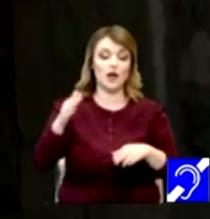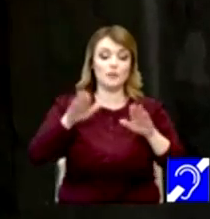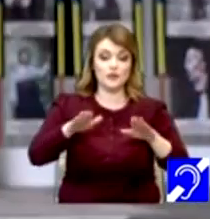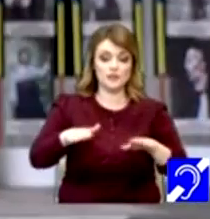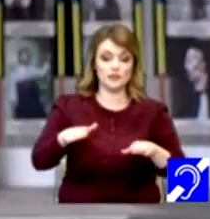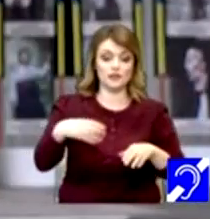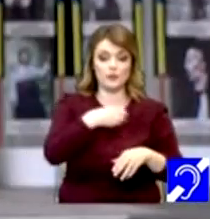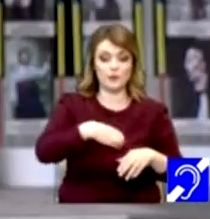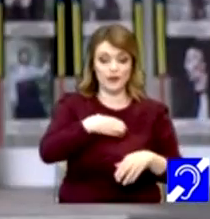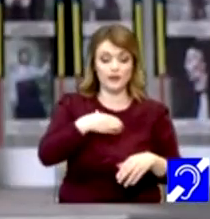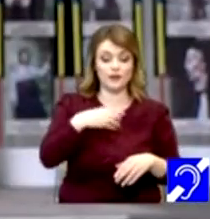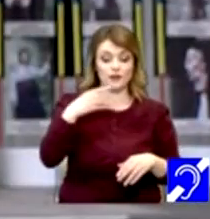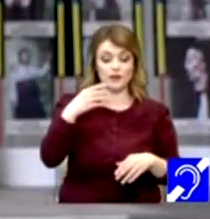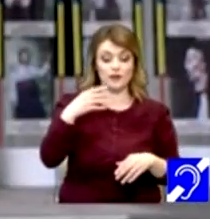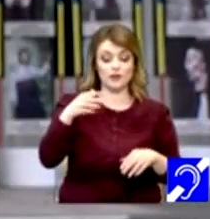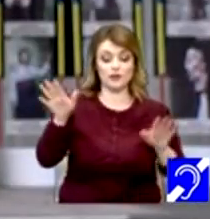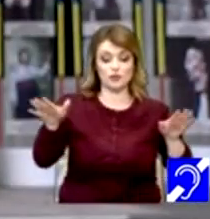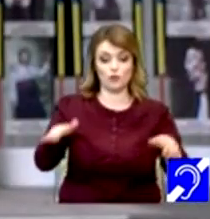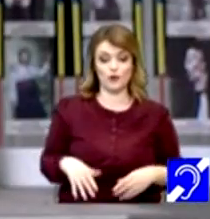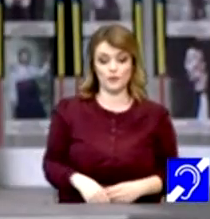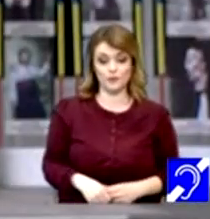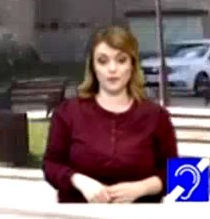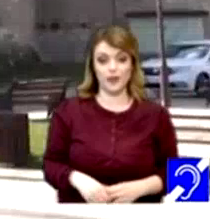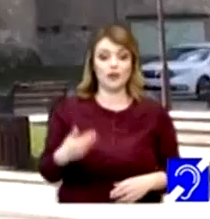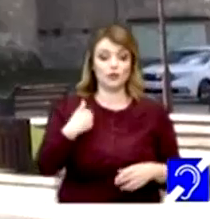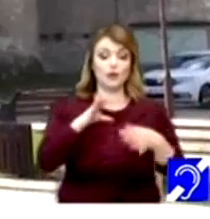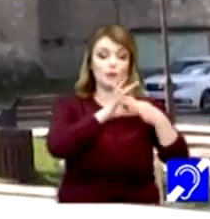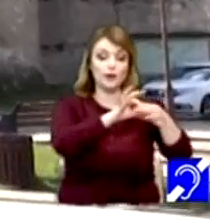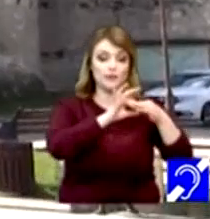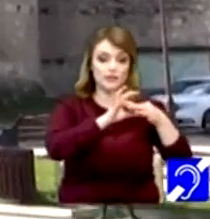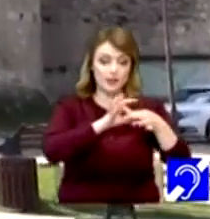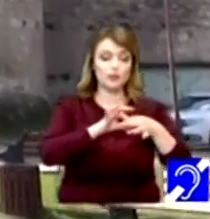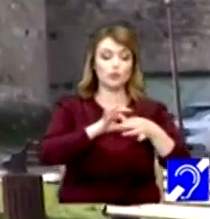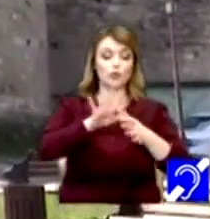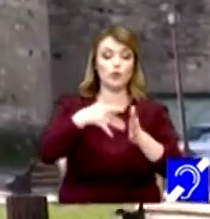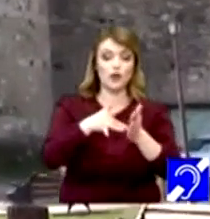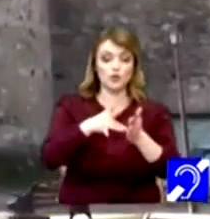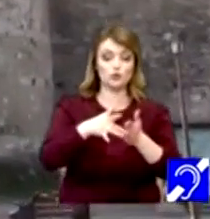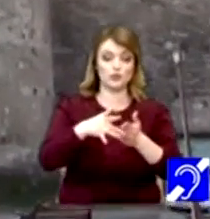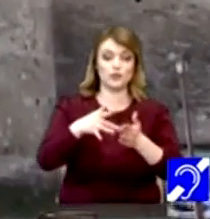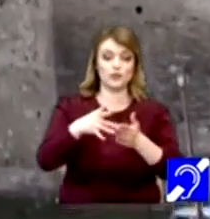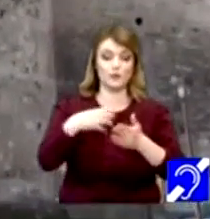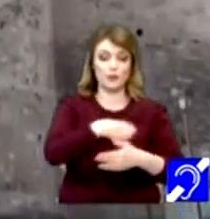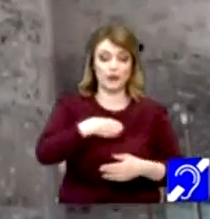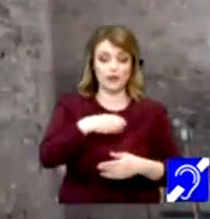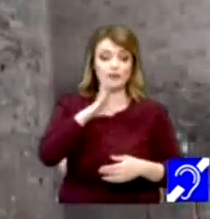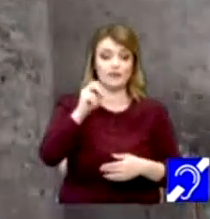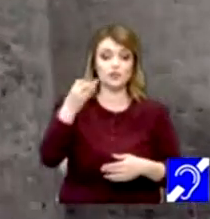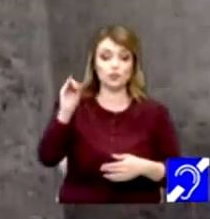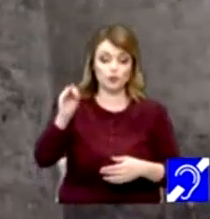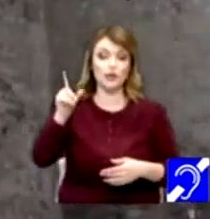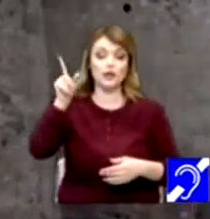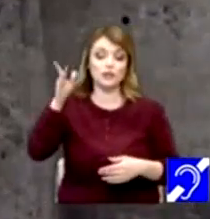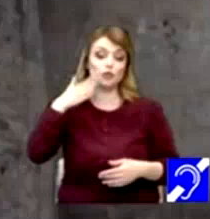Raional Soroca. În parteneriat cu Consiliul Județean Vaslui, vom implementa proiectul Ștefan cel